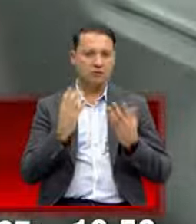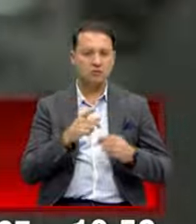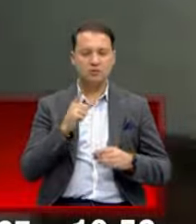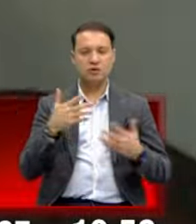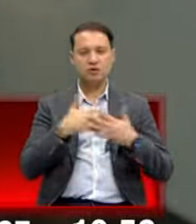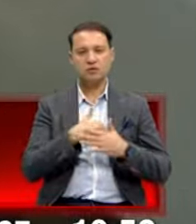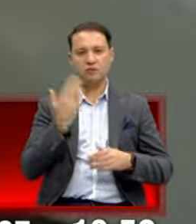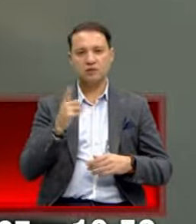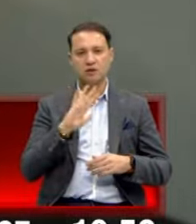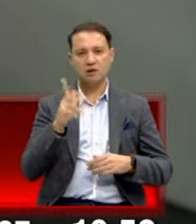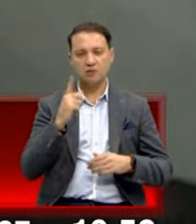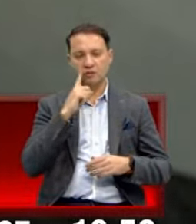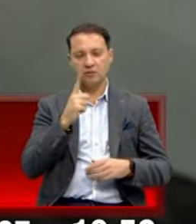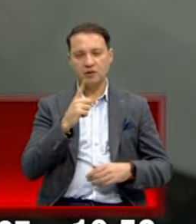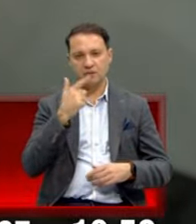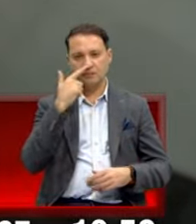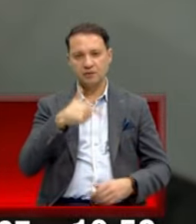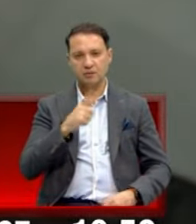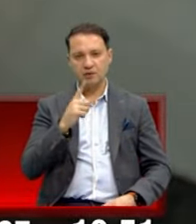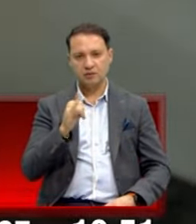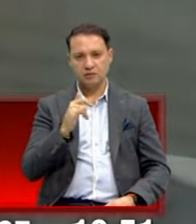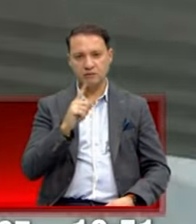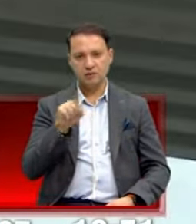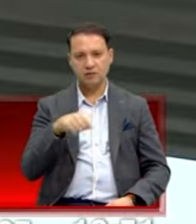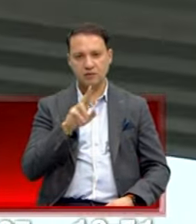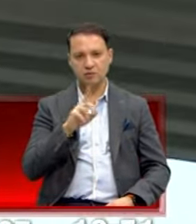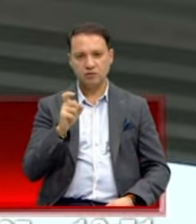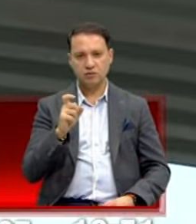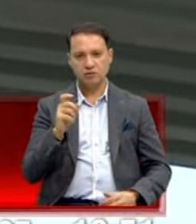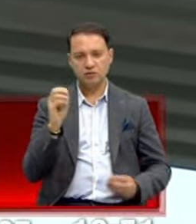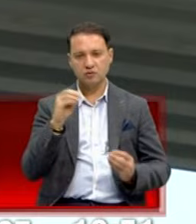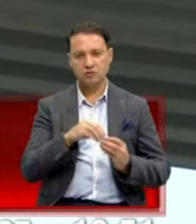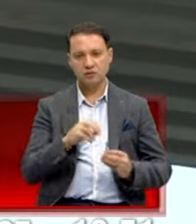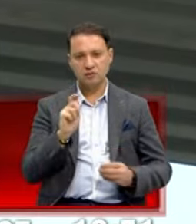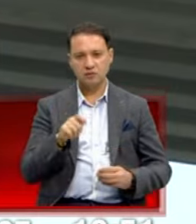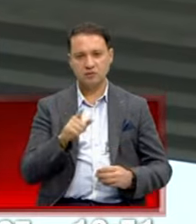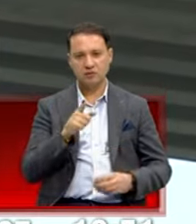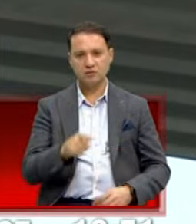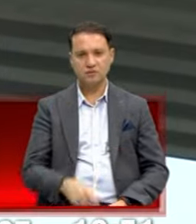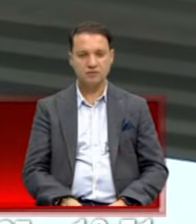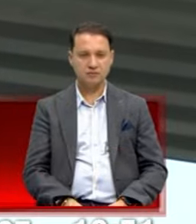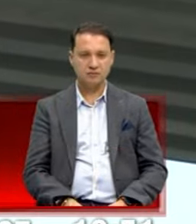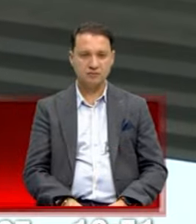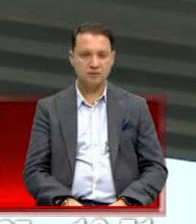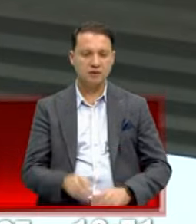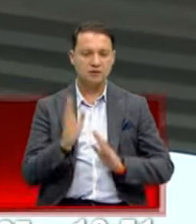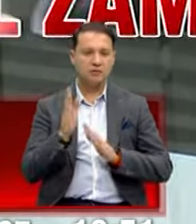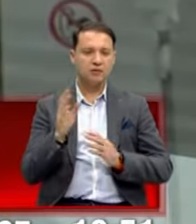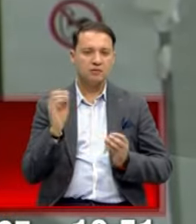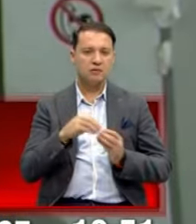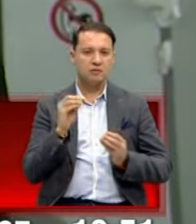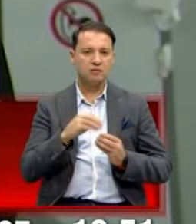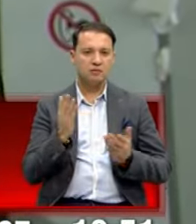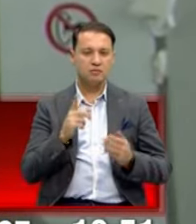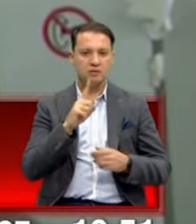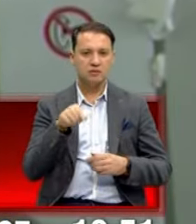gece yarısından itibaren geçerli olmak üzere benzinin litresinde 1 lira 79 kuruş artış kararı alındı. Sürekli zam geliyor yani.